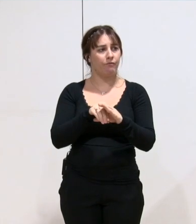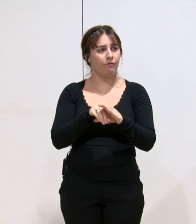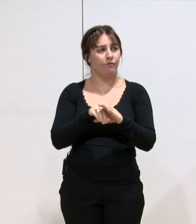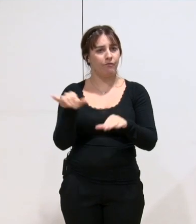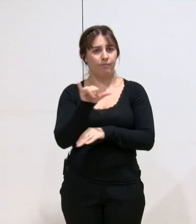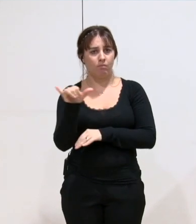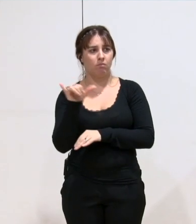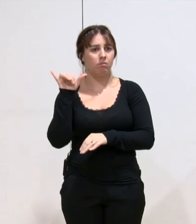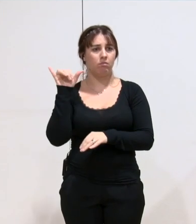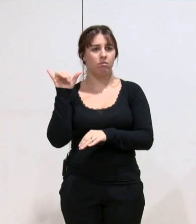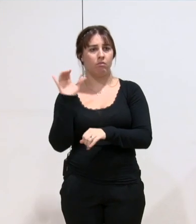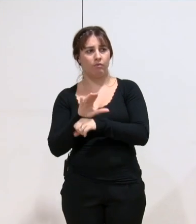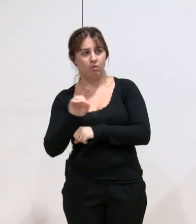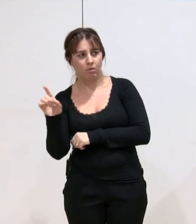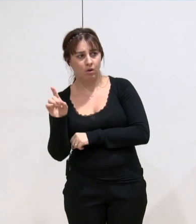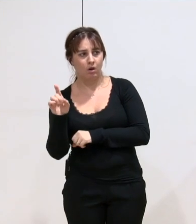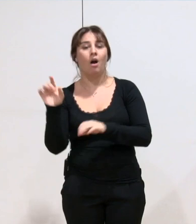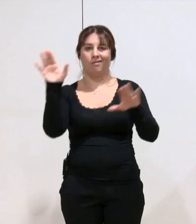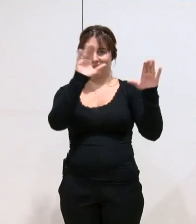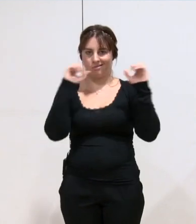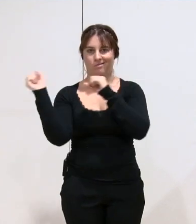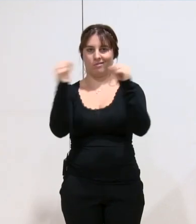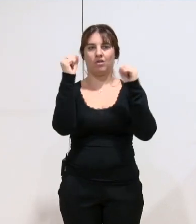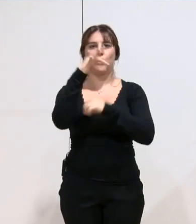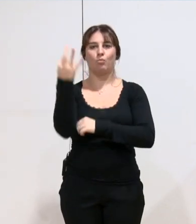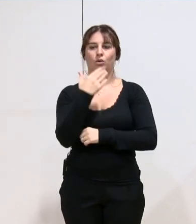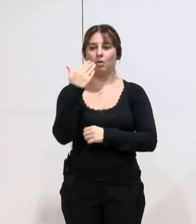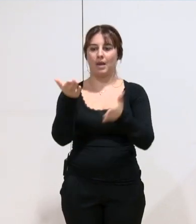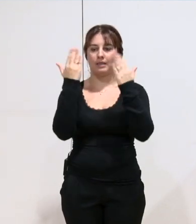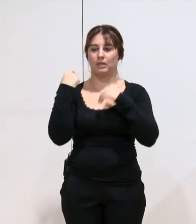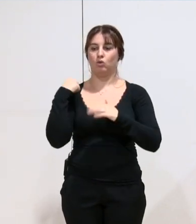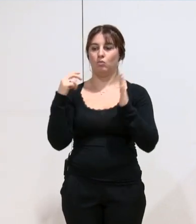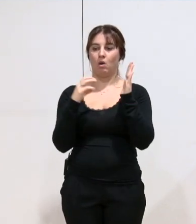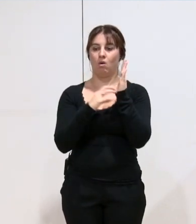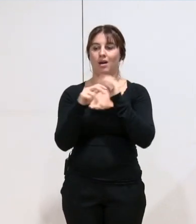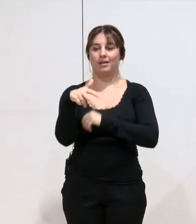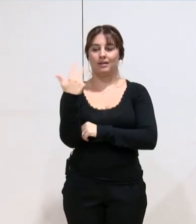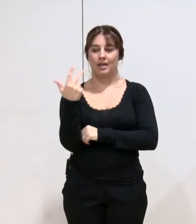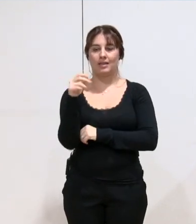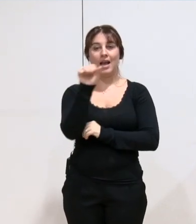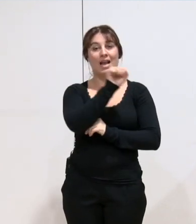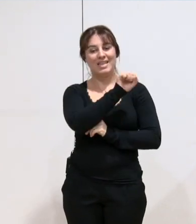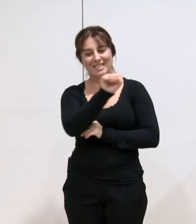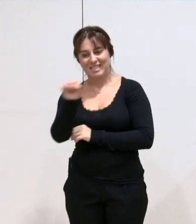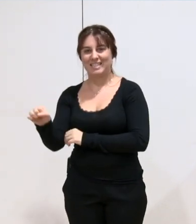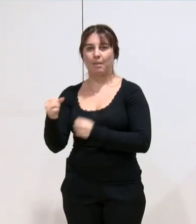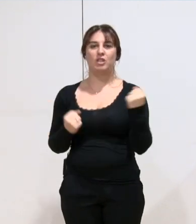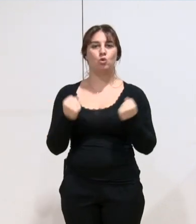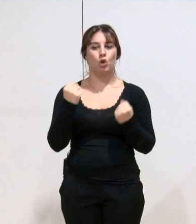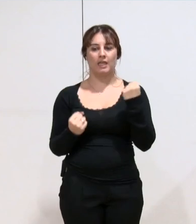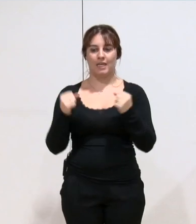est contre ? Qui est pour ? Unanimité. Je vous remercie. La 13, les opérations les samedis du jogging